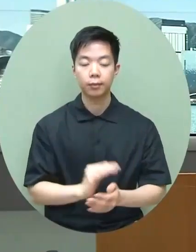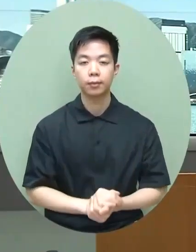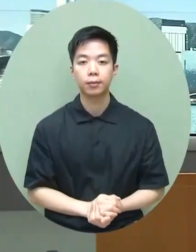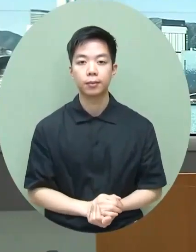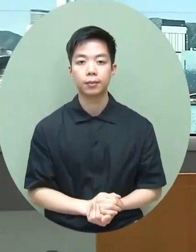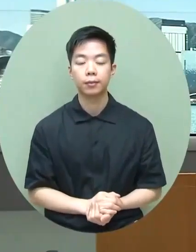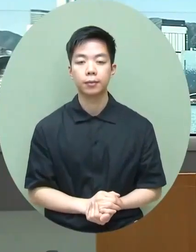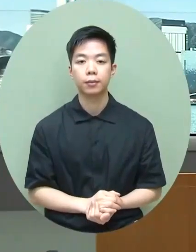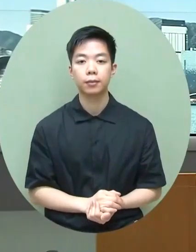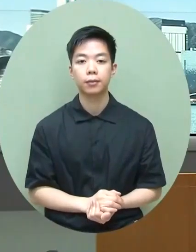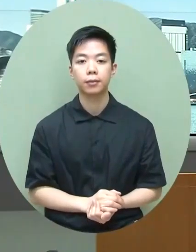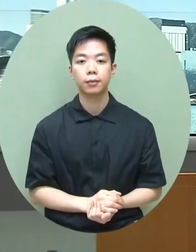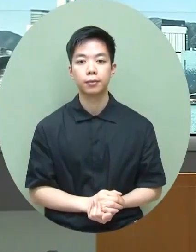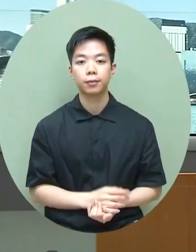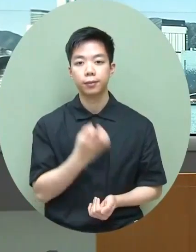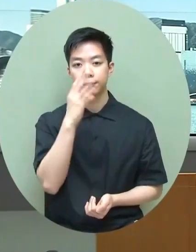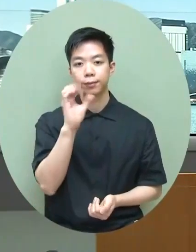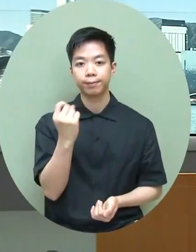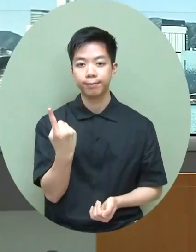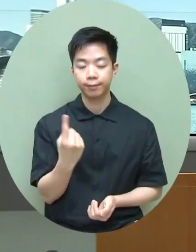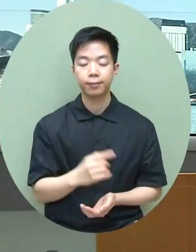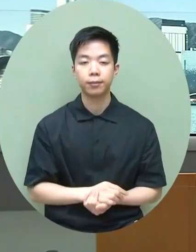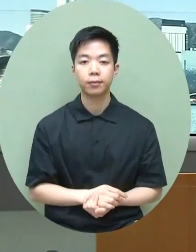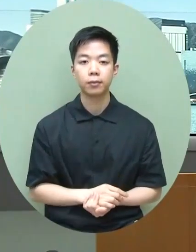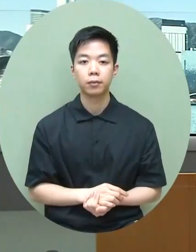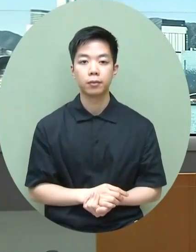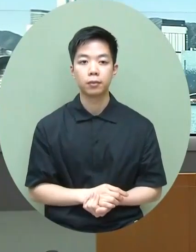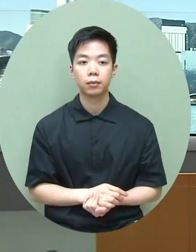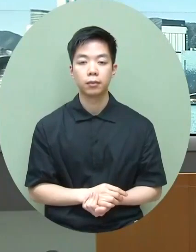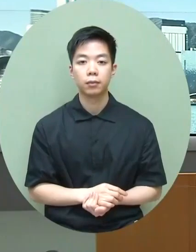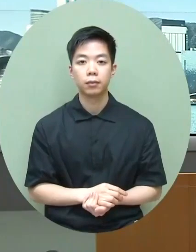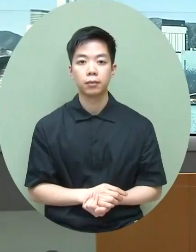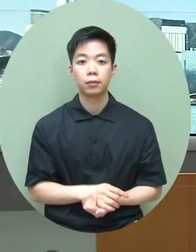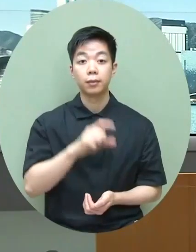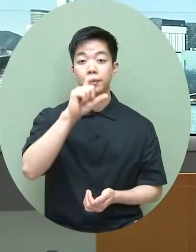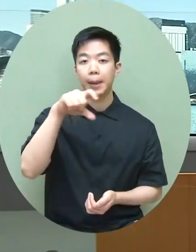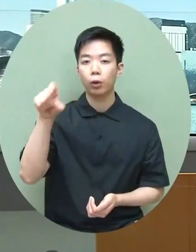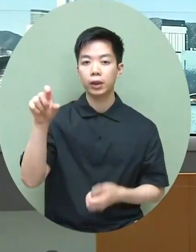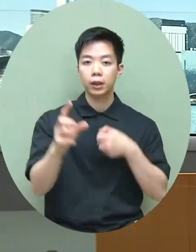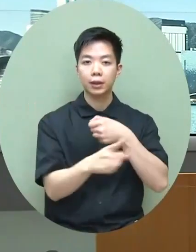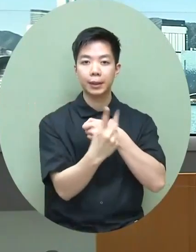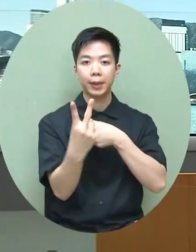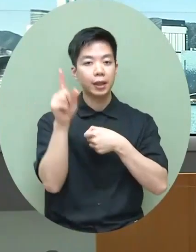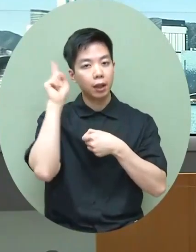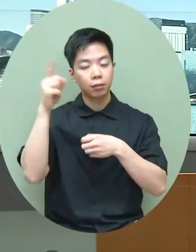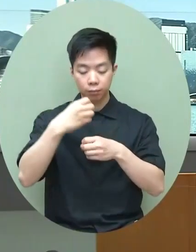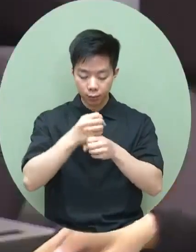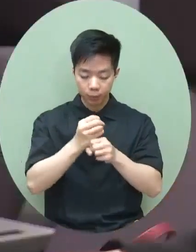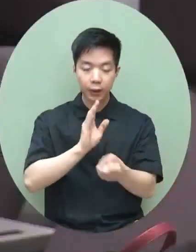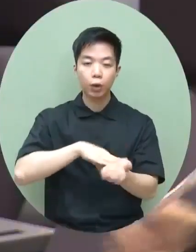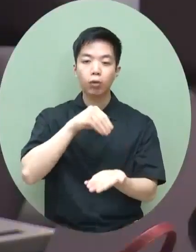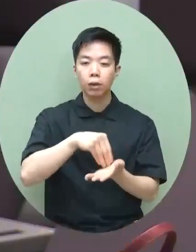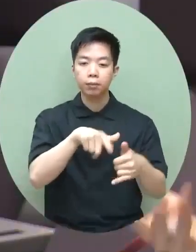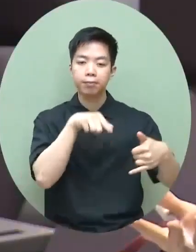01嘅，咁首先咧都想問翻嗰個尼泊爾，即係第12日嗰個 case 咧，佢本係咪一個外佣，又或即